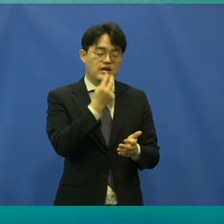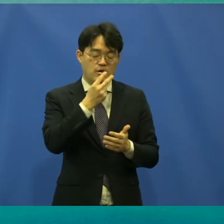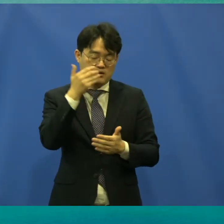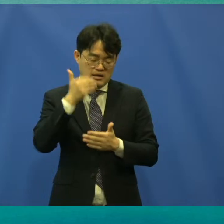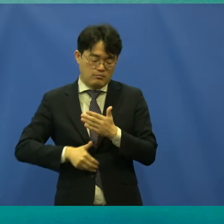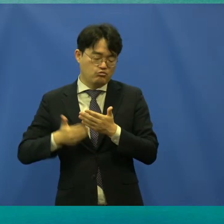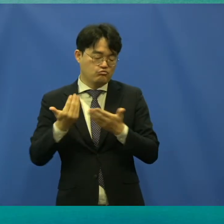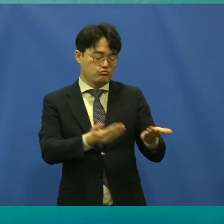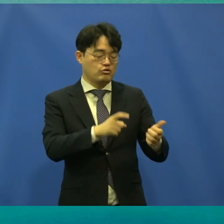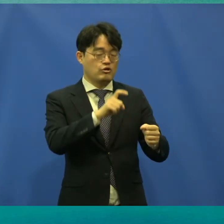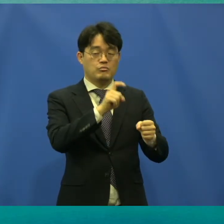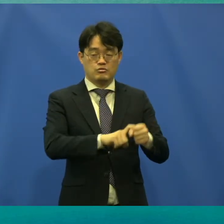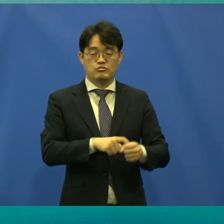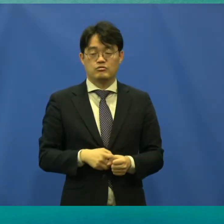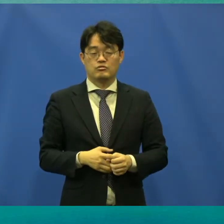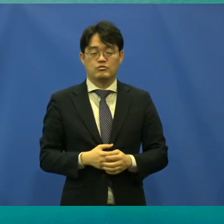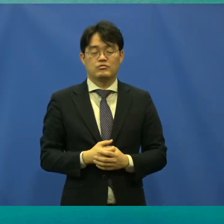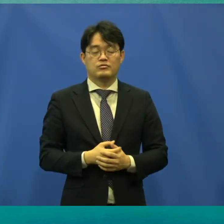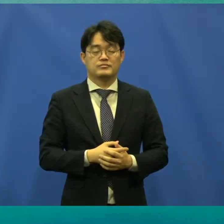기적입니다.